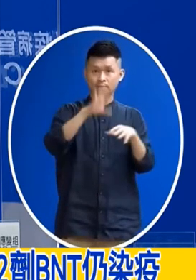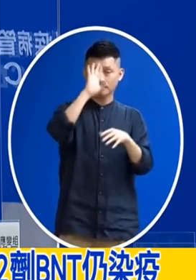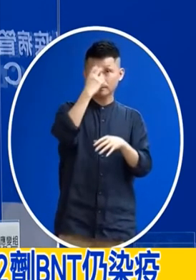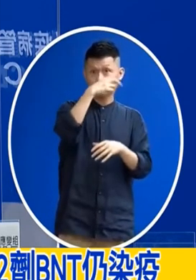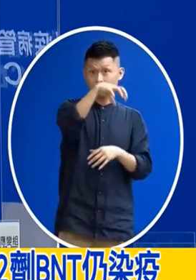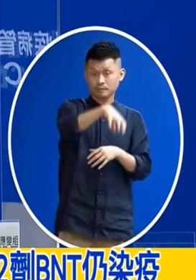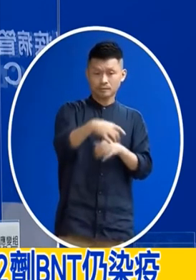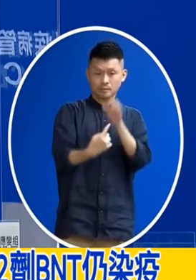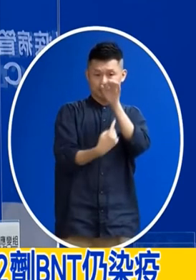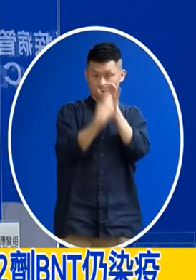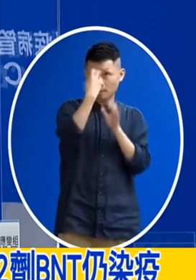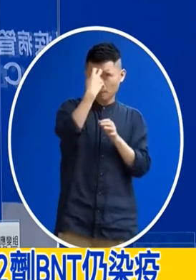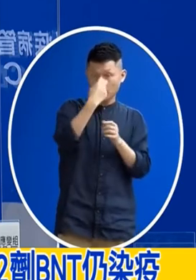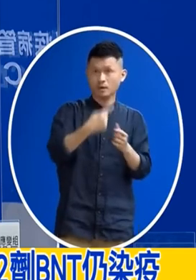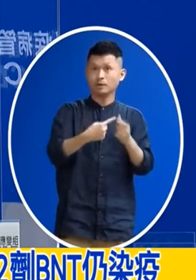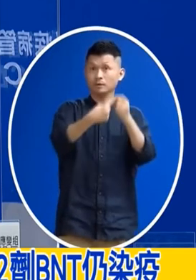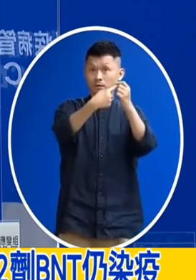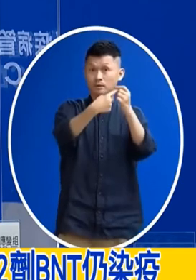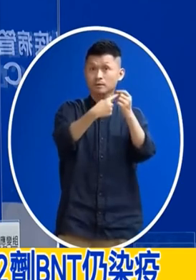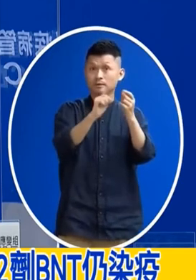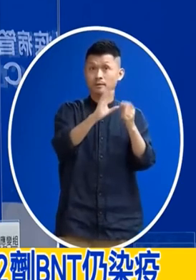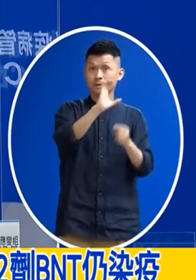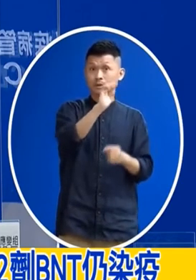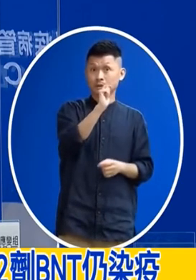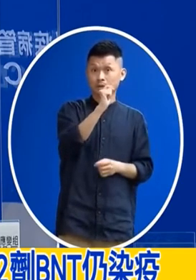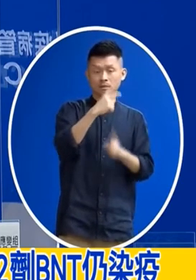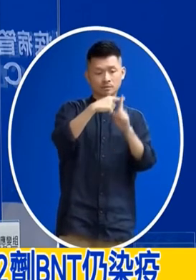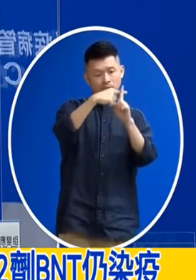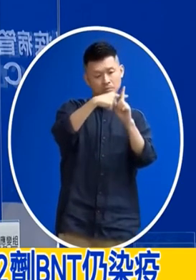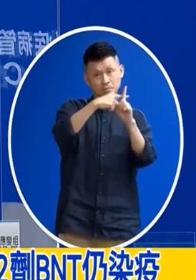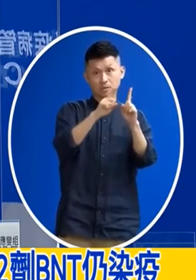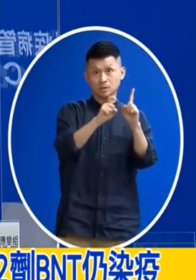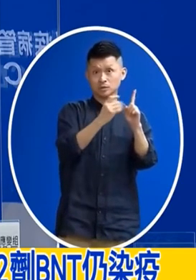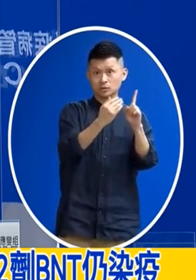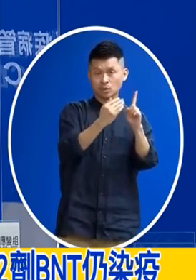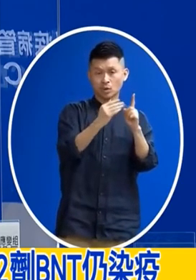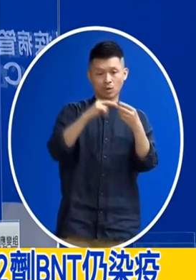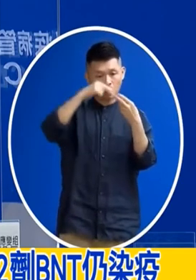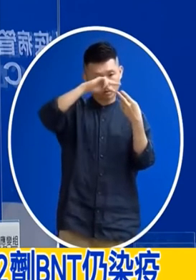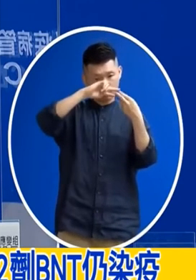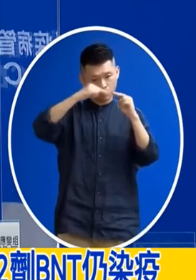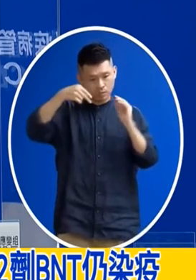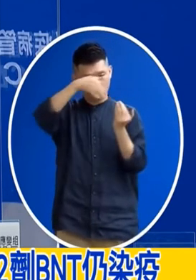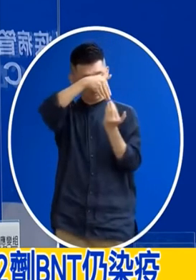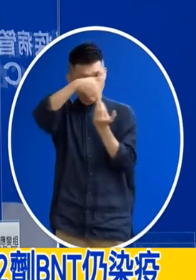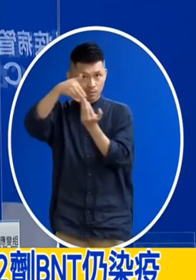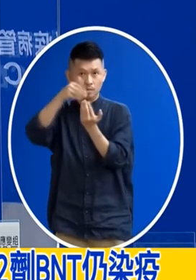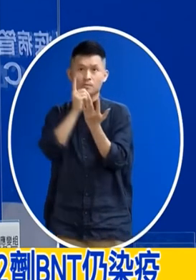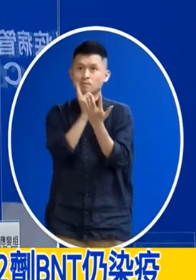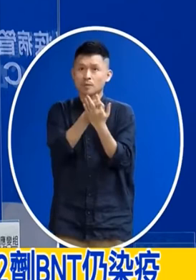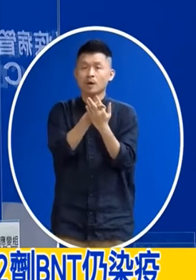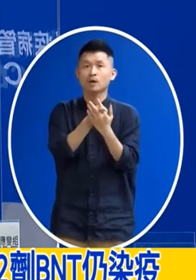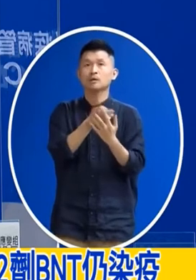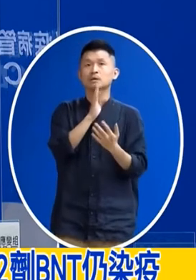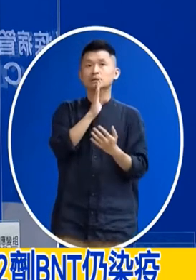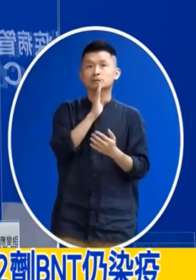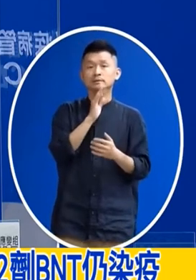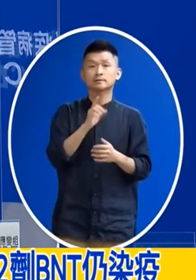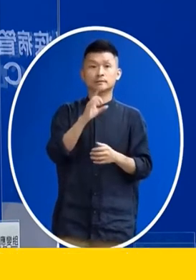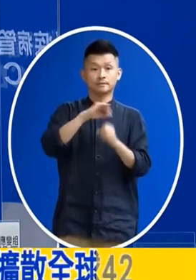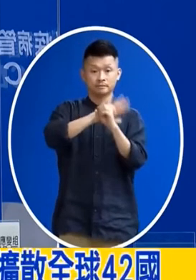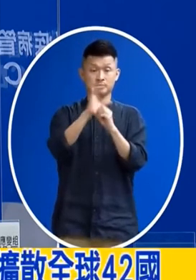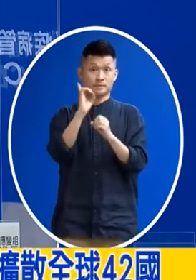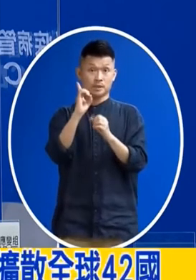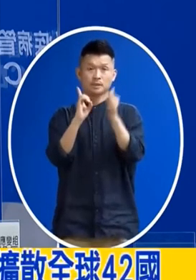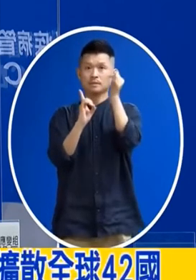筛检。那第一次的筛检事实上 CT 值19，那后续定序就验出是这个俗称的 Delta Plus，